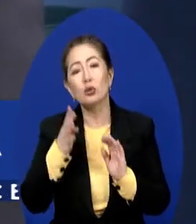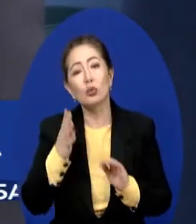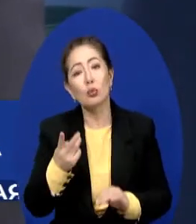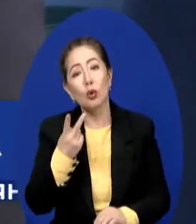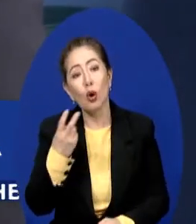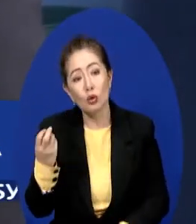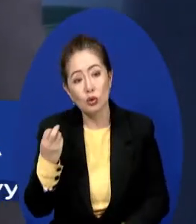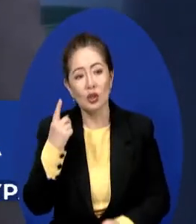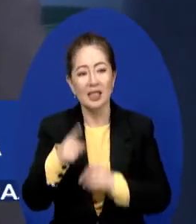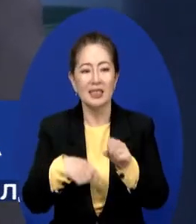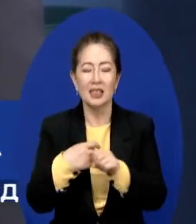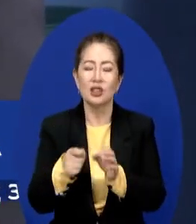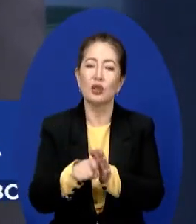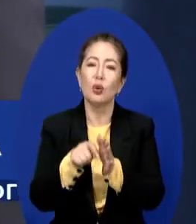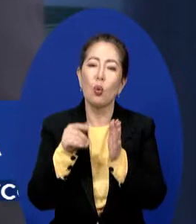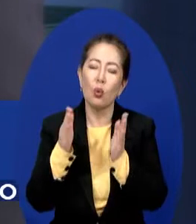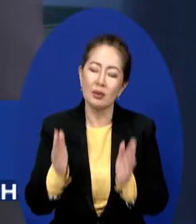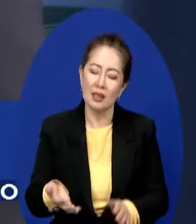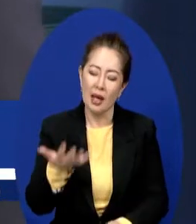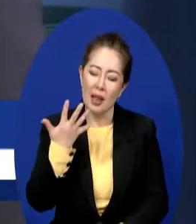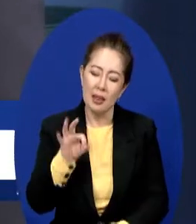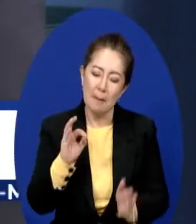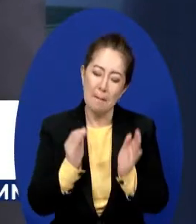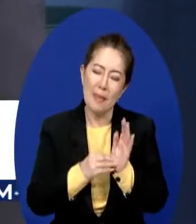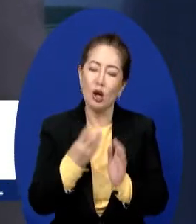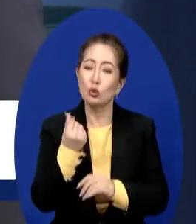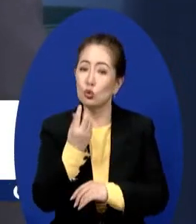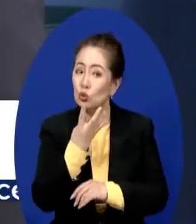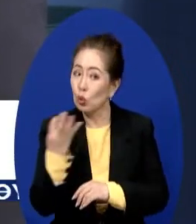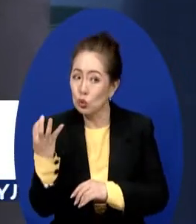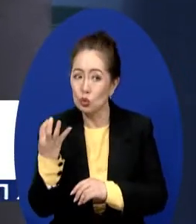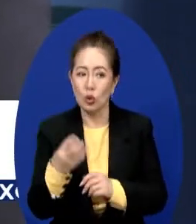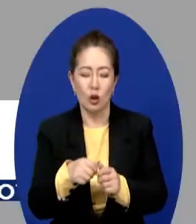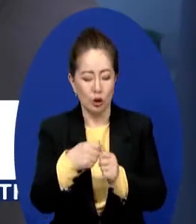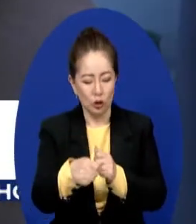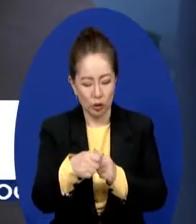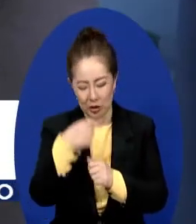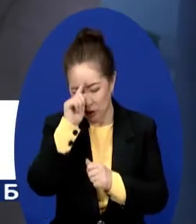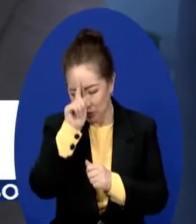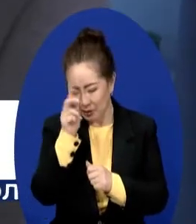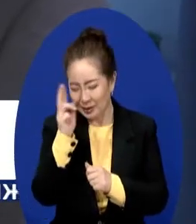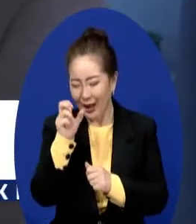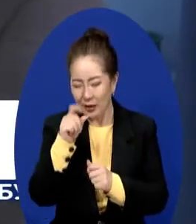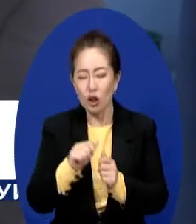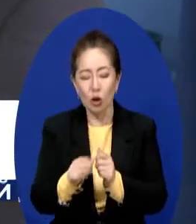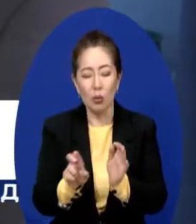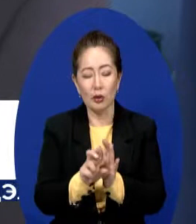ингээд жилдээ 50400 төгрөг төлж эрүүл мэндийн даатгалын шимтгэлээ төлөх юм боломжтой байна. 2019